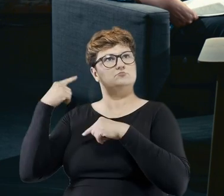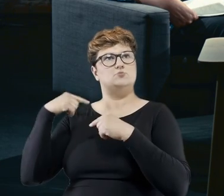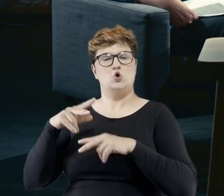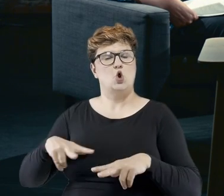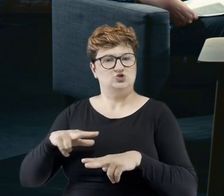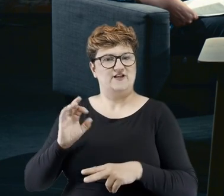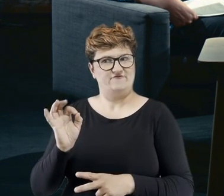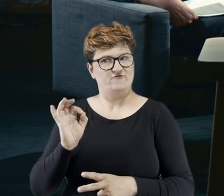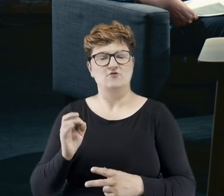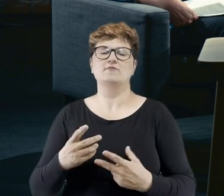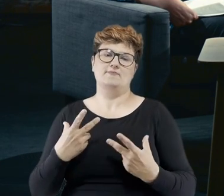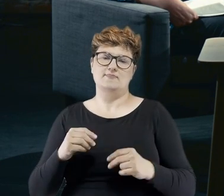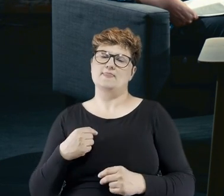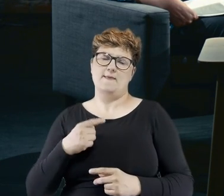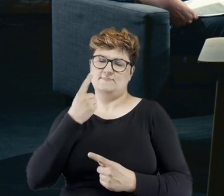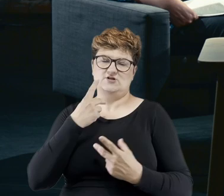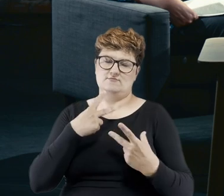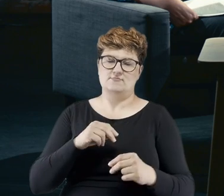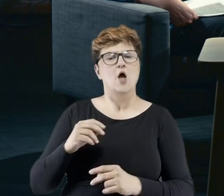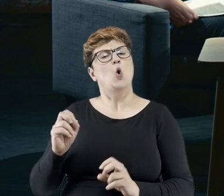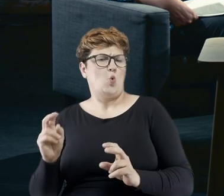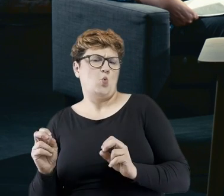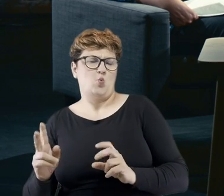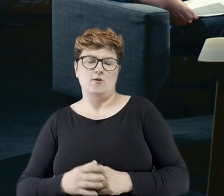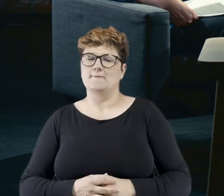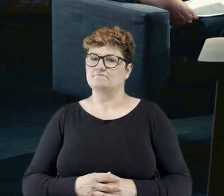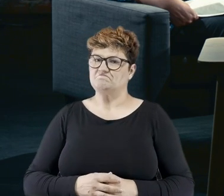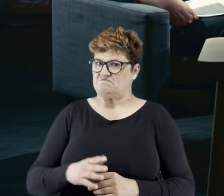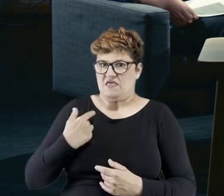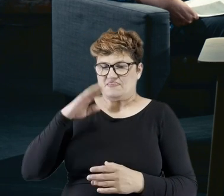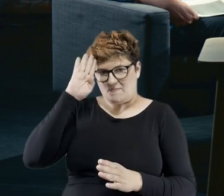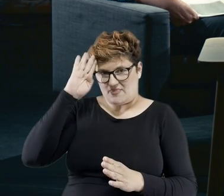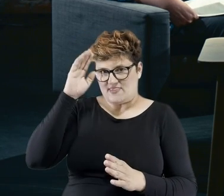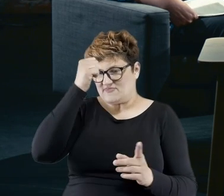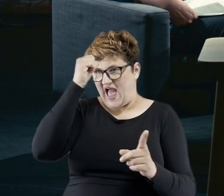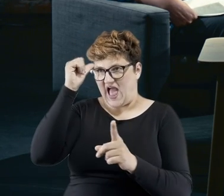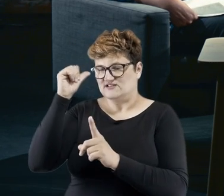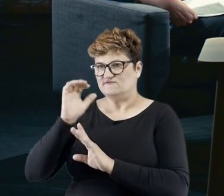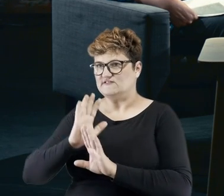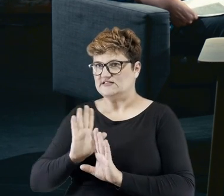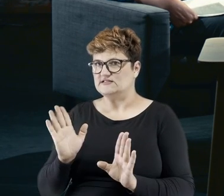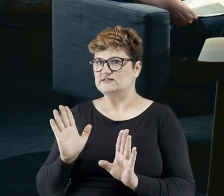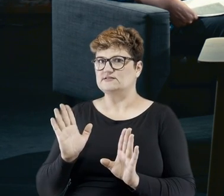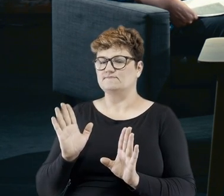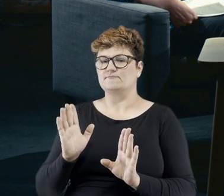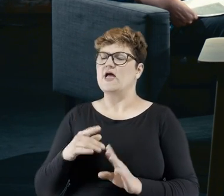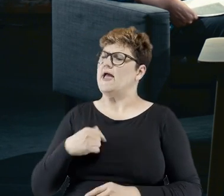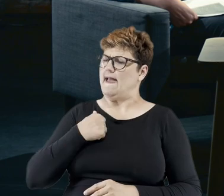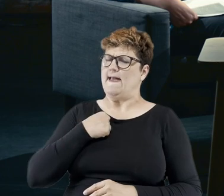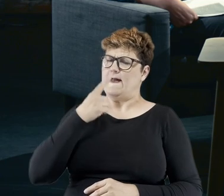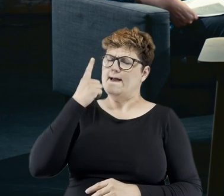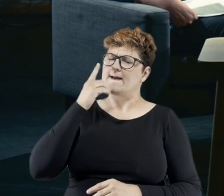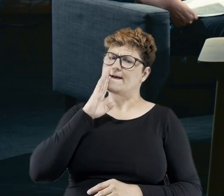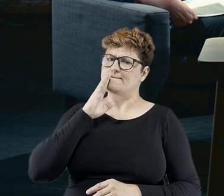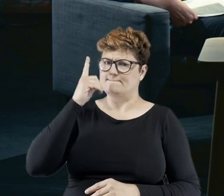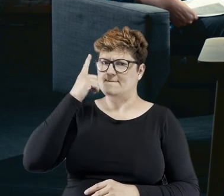którzy... Wydaje mi się, że nie, ale to jest, też oczywiście nie pamiętam nazwisk. Z tego,